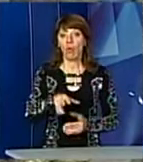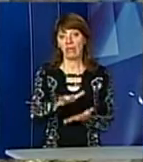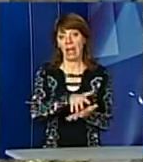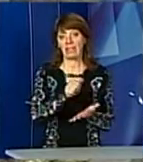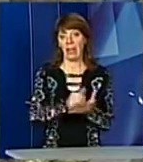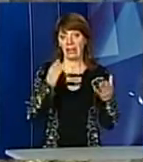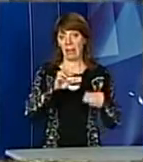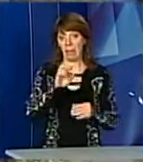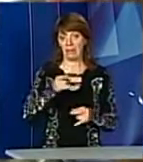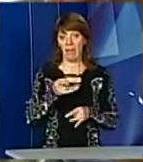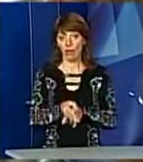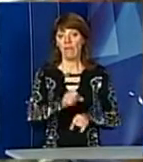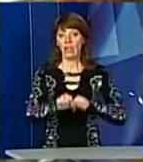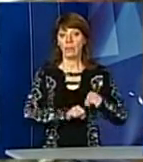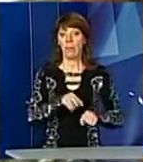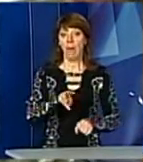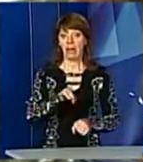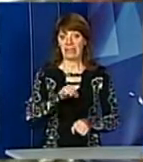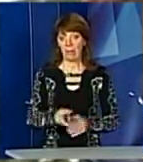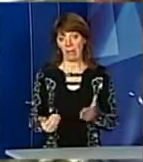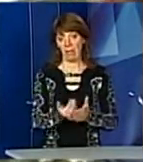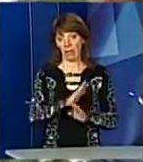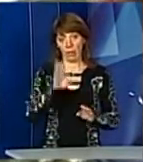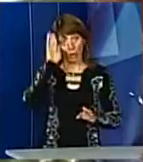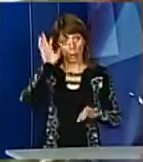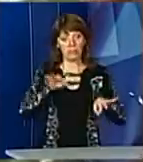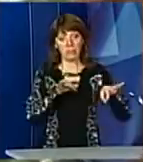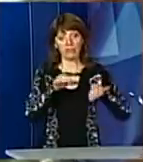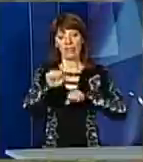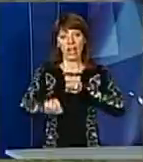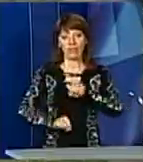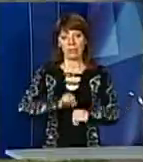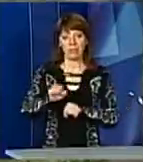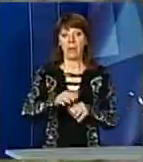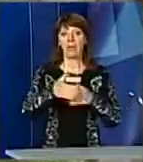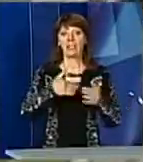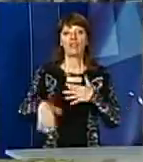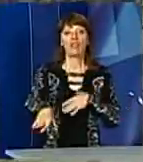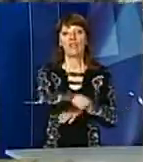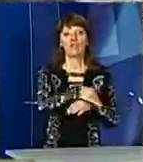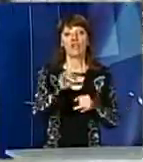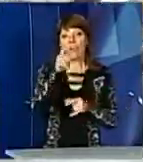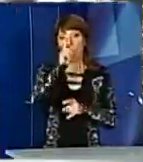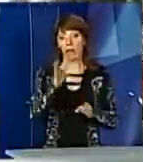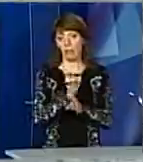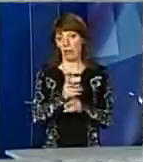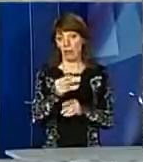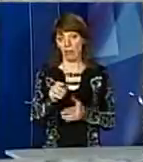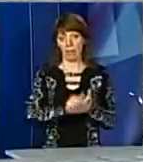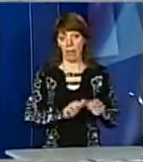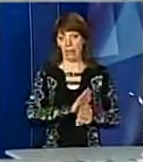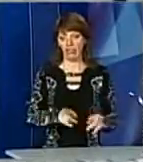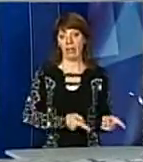званий день без авто для велосипедиста Максима не новинка. Хлопець пересувається на двоколісному практично всюди і навіть погана погода для нього не